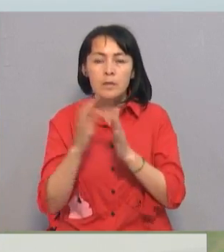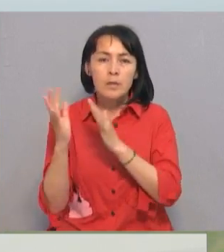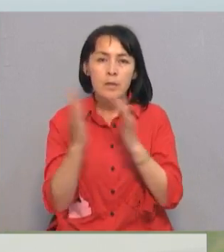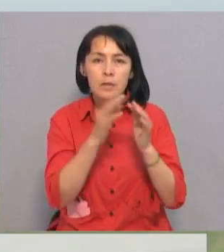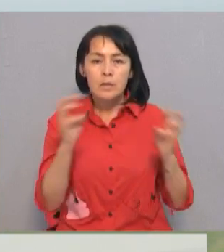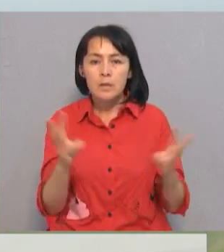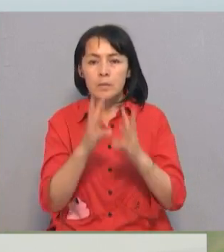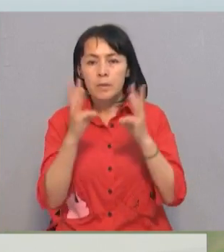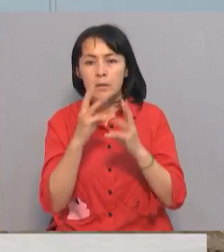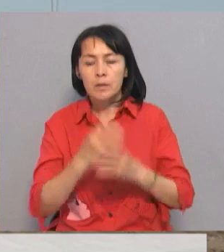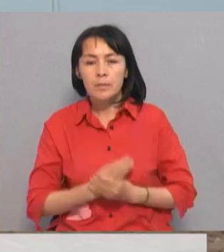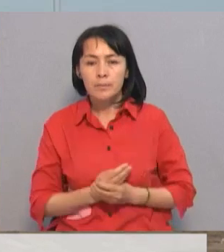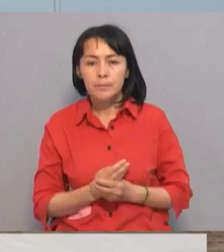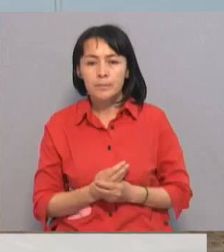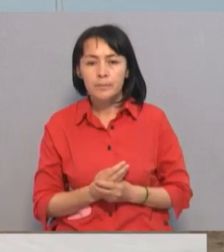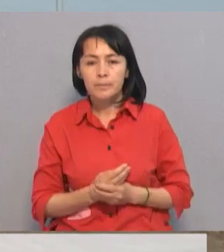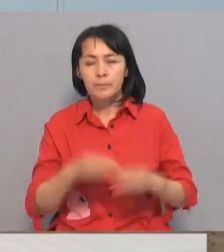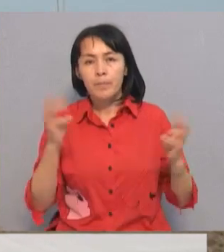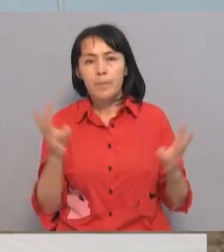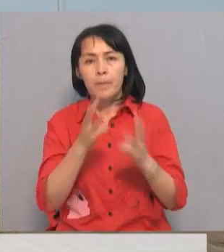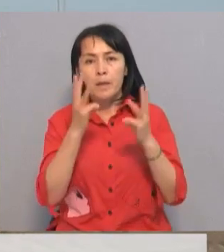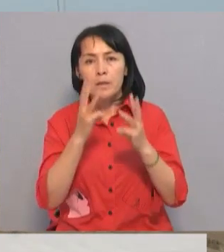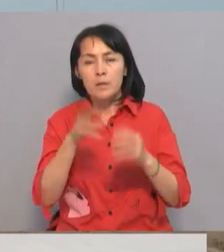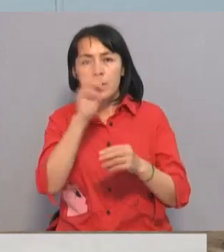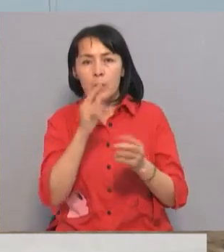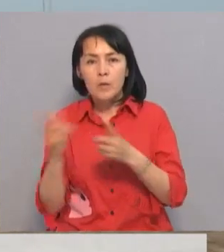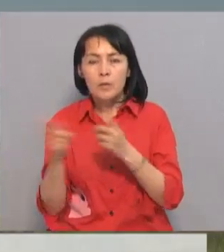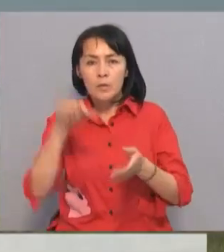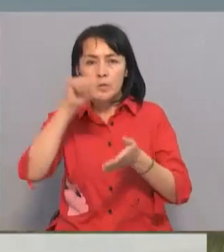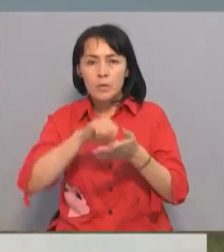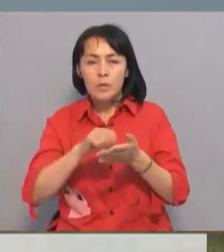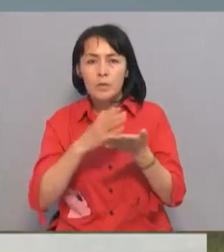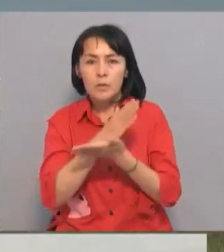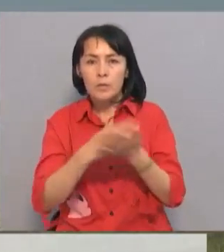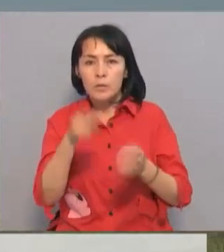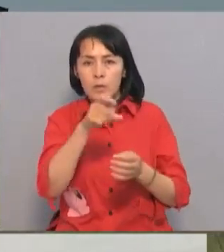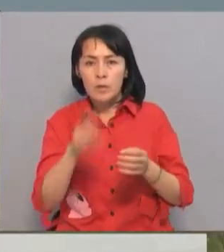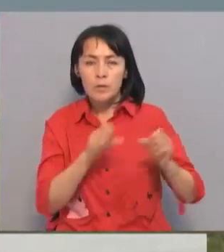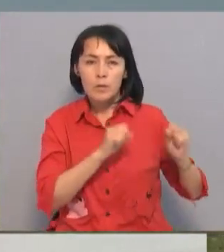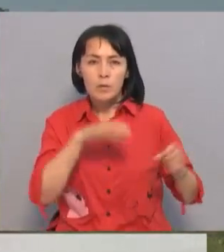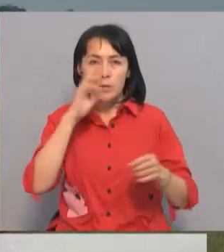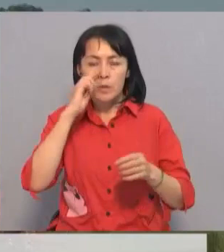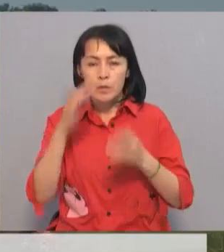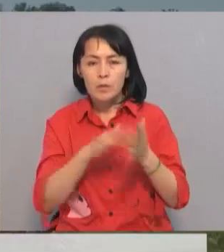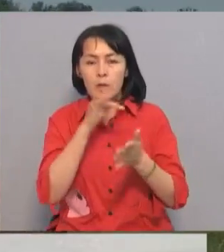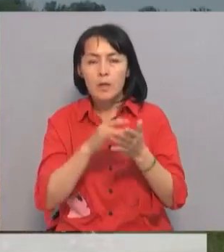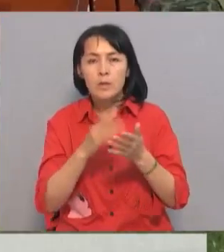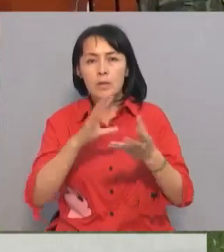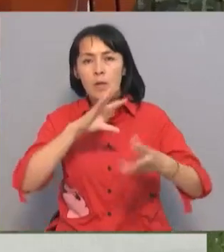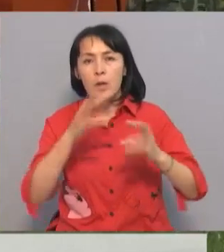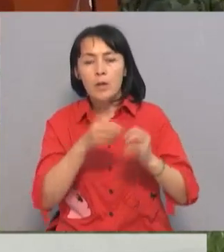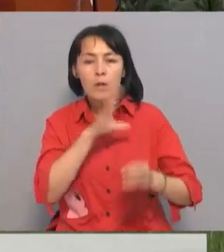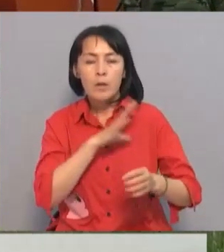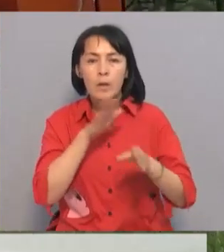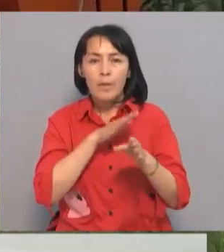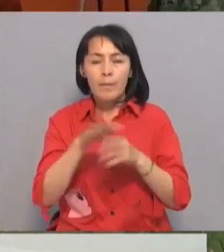степных пожаров пожарно тактических учениях приняли участие службы гражданской защиты города Шимкент по итогам учения были